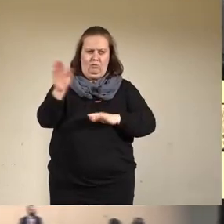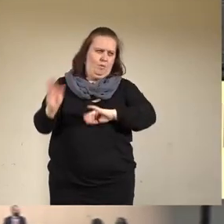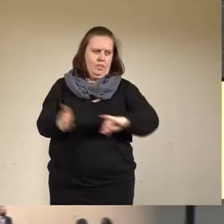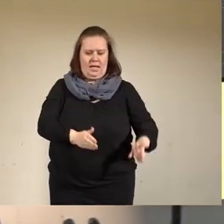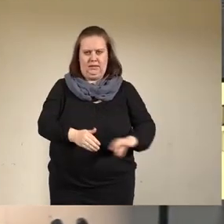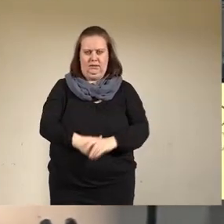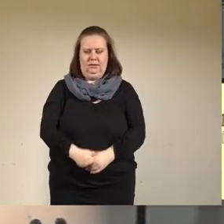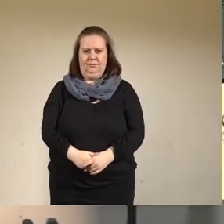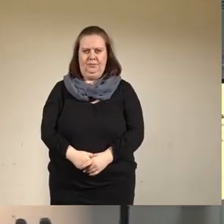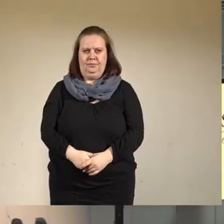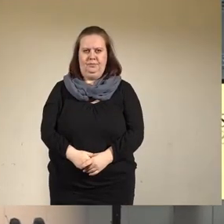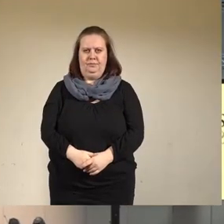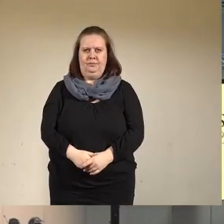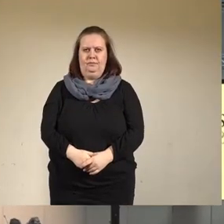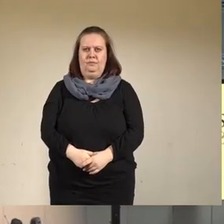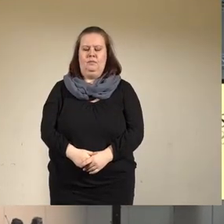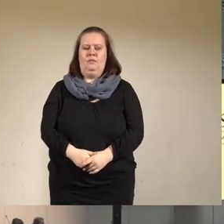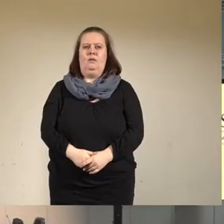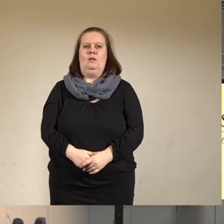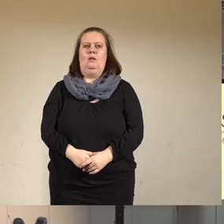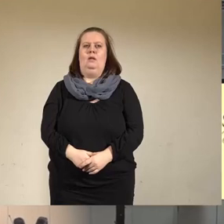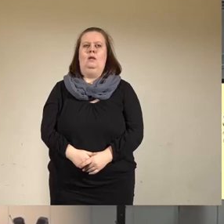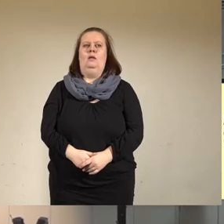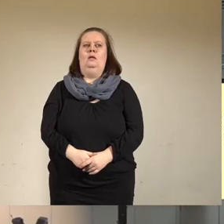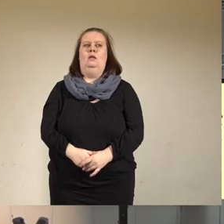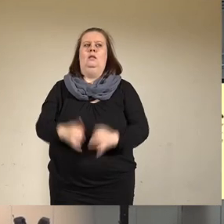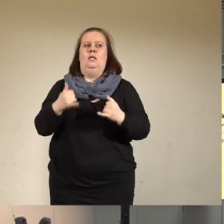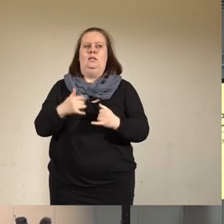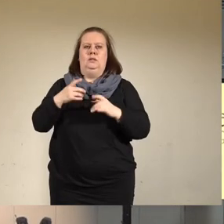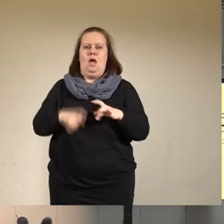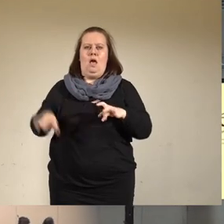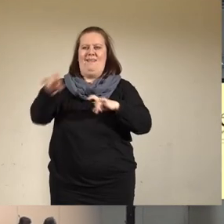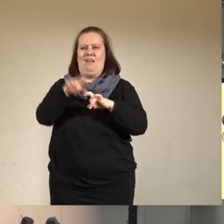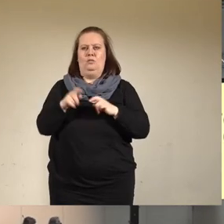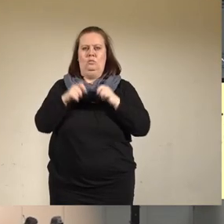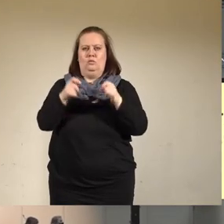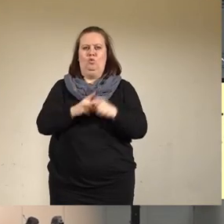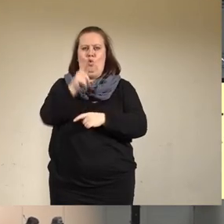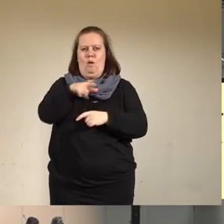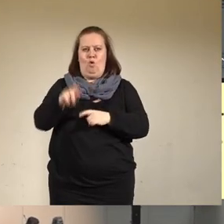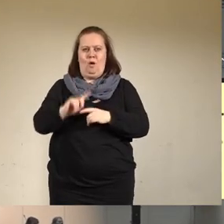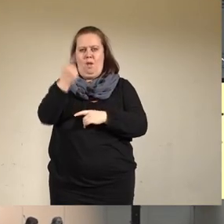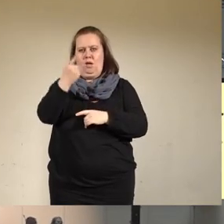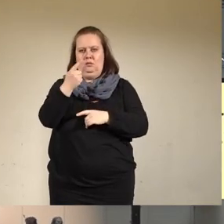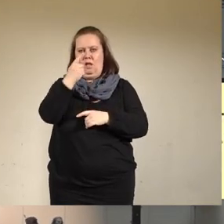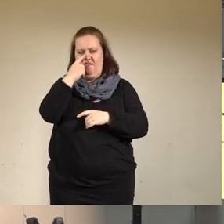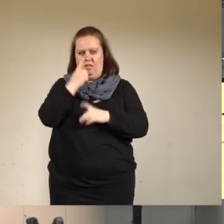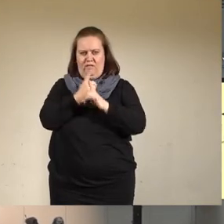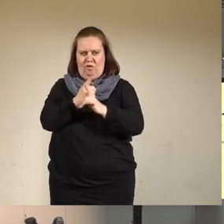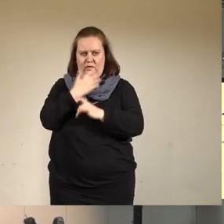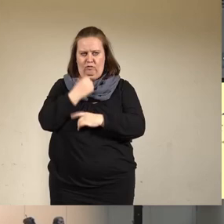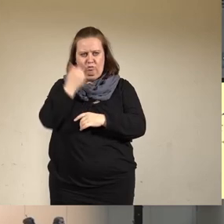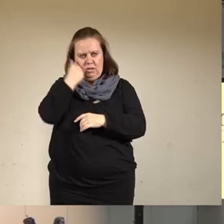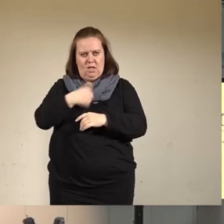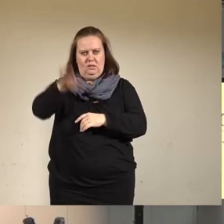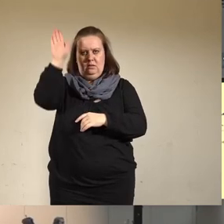Abstimmung. Jetzt sind wir bei dem Ergänzungsantrag Oberbürgermeister. Wer diesem folgen möchte, den